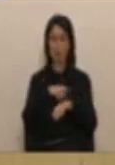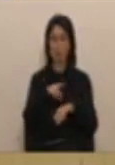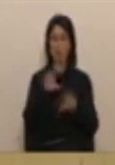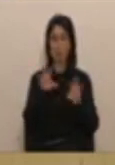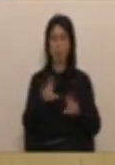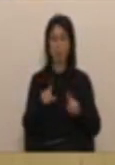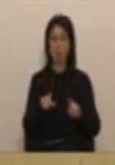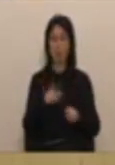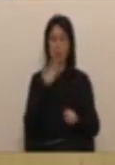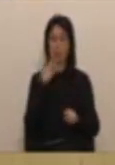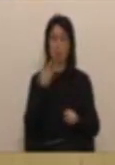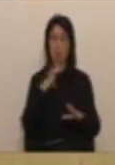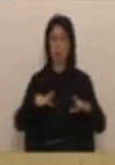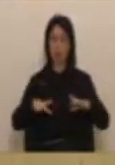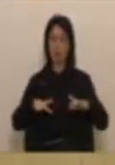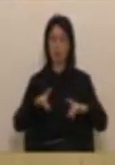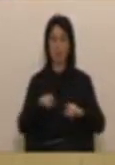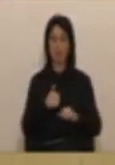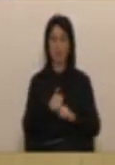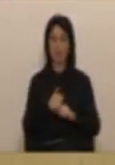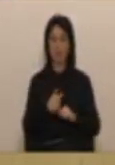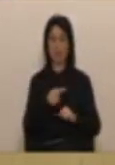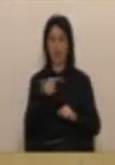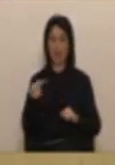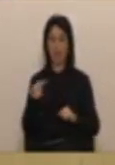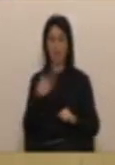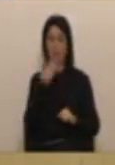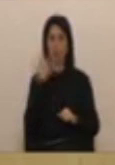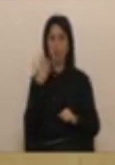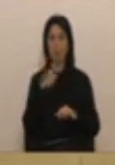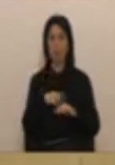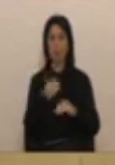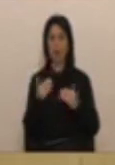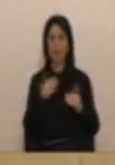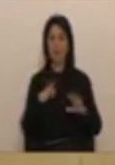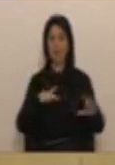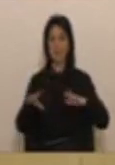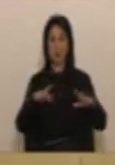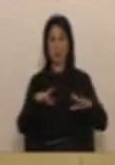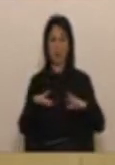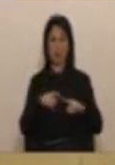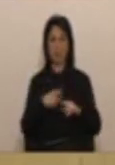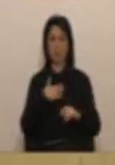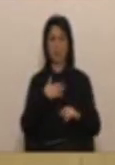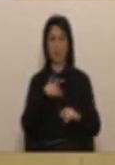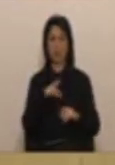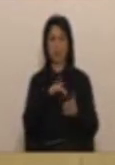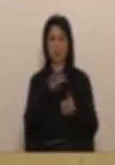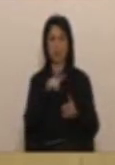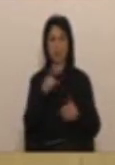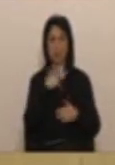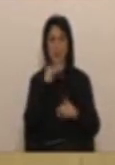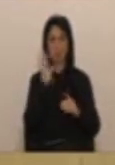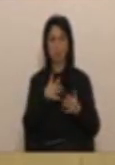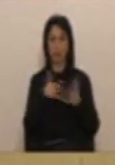უკანონობა, პოლიტიკური ვაჭრობა და, რაც მთავარია, გამოერიცხოს პოლიტიკური პარტიების სპეკულაციები და ჩვენი მოსახლეობისათვის ბევრად